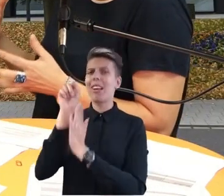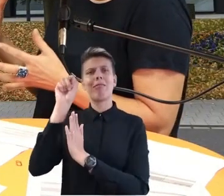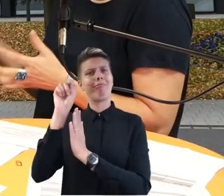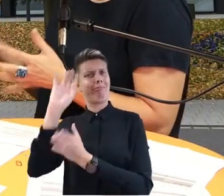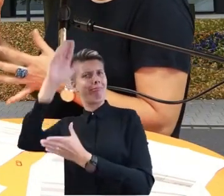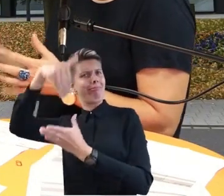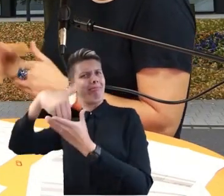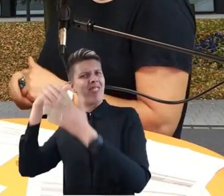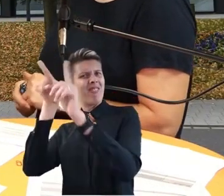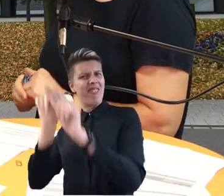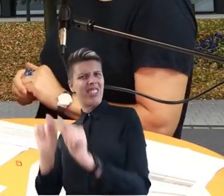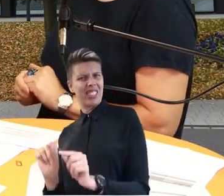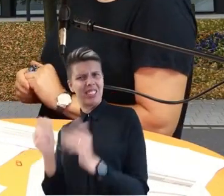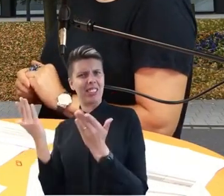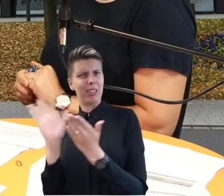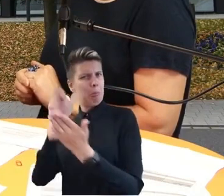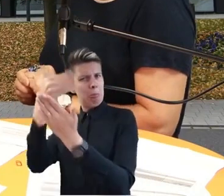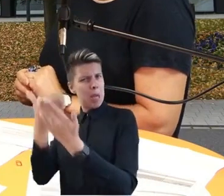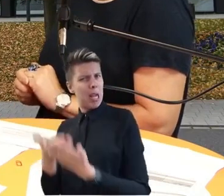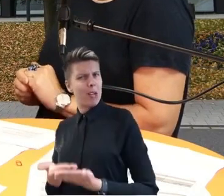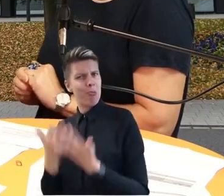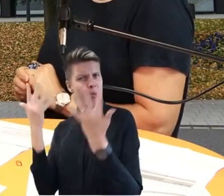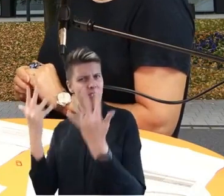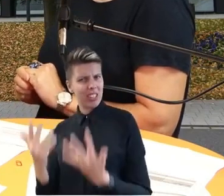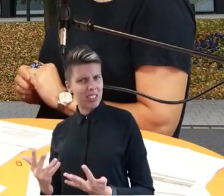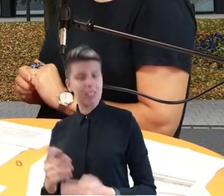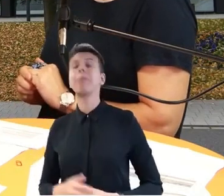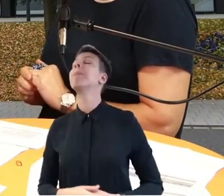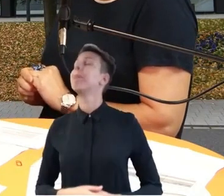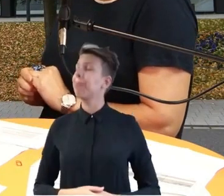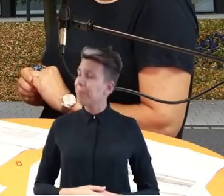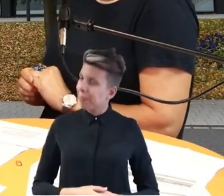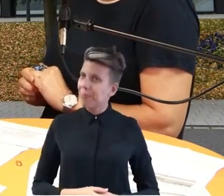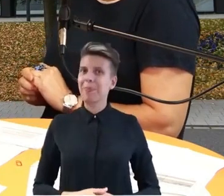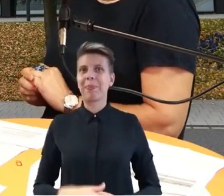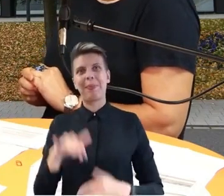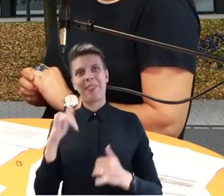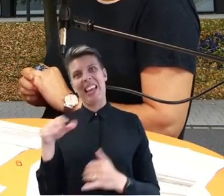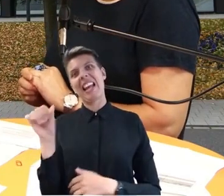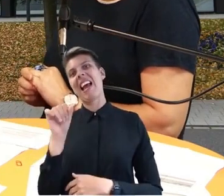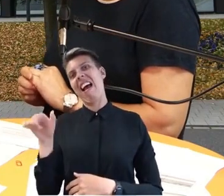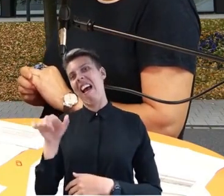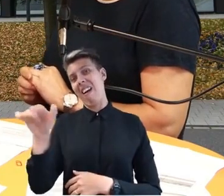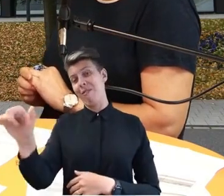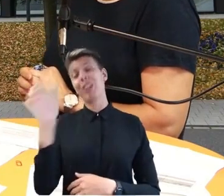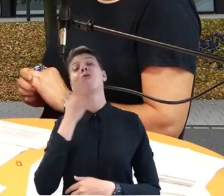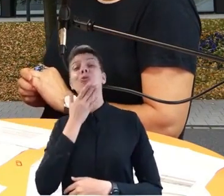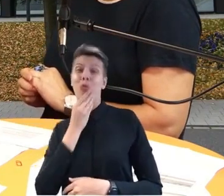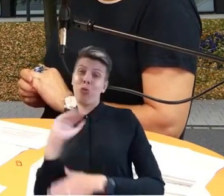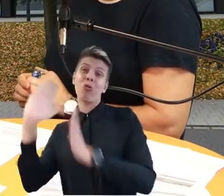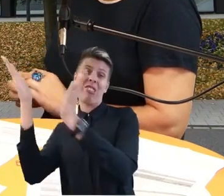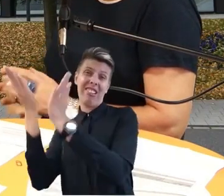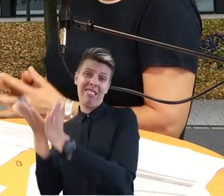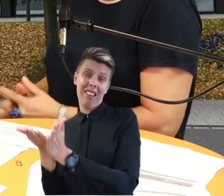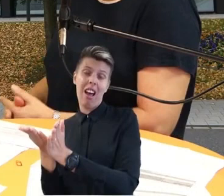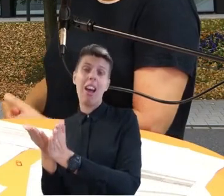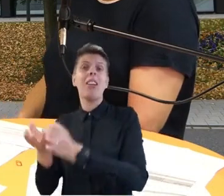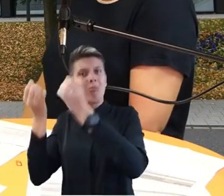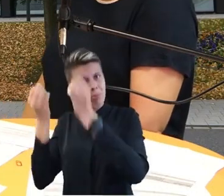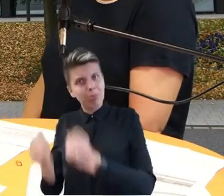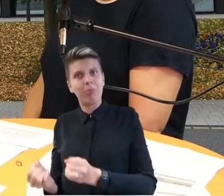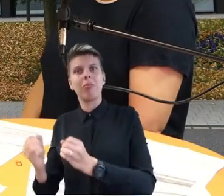an was ist die akademie eigentlich ja also die akademie eben in ahrweiler ein schöner teil ist die zentrale bildungseinrichtung